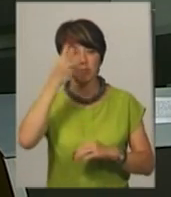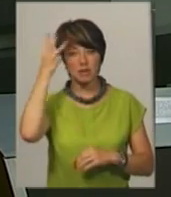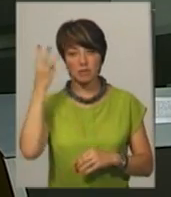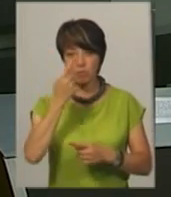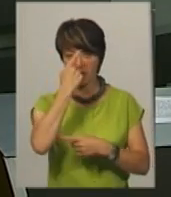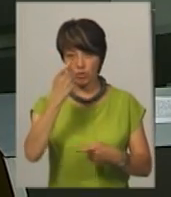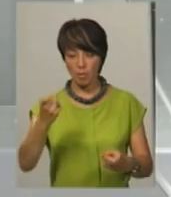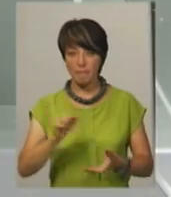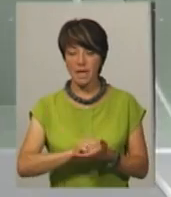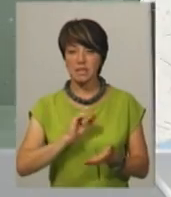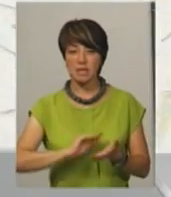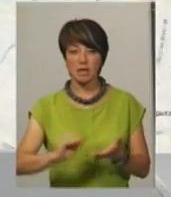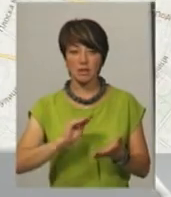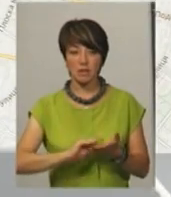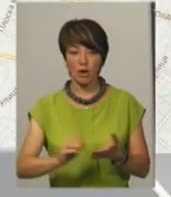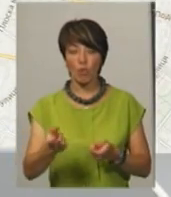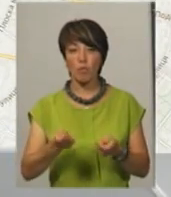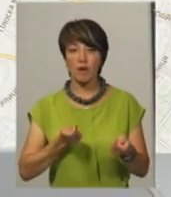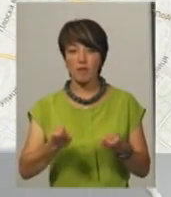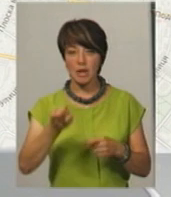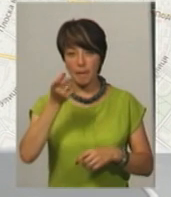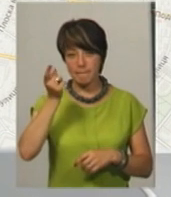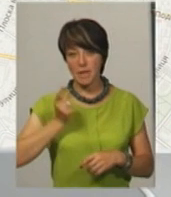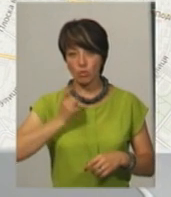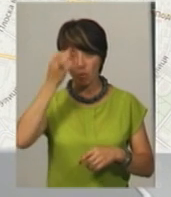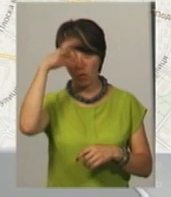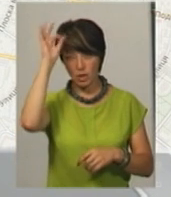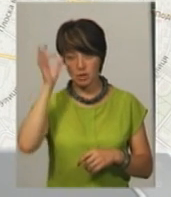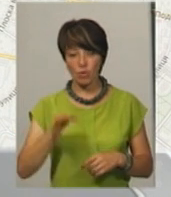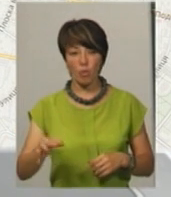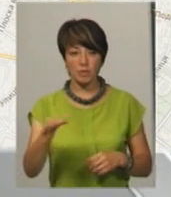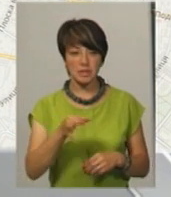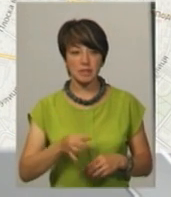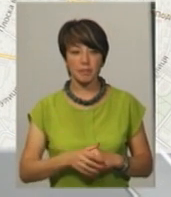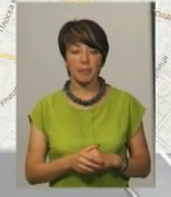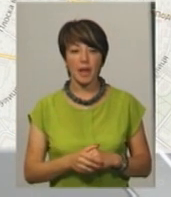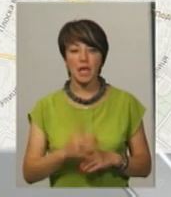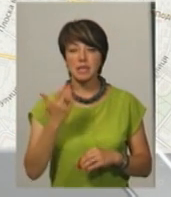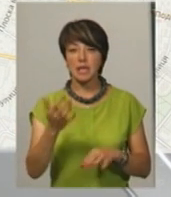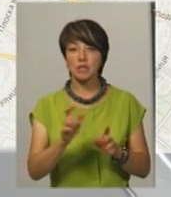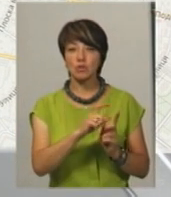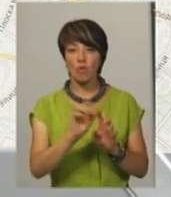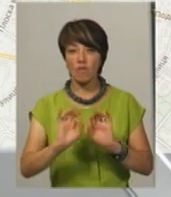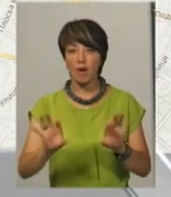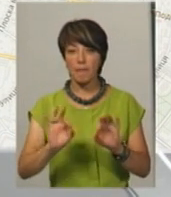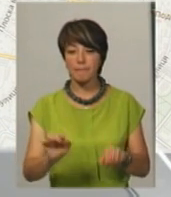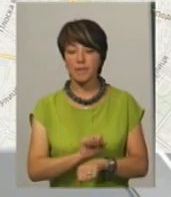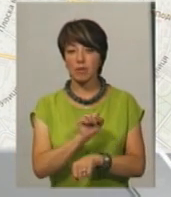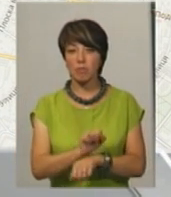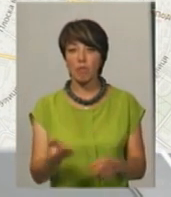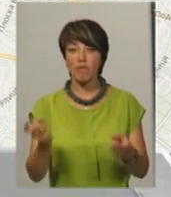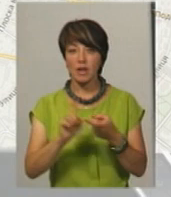це повідомила прес-секретар управління патрульної поліції області Людмила Чернилевська. За її словами, перекриття пов'язано